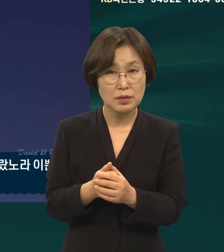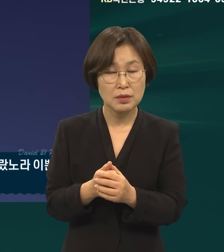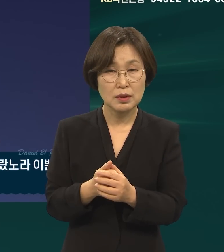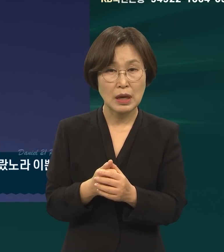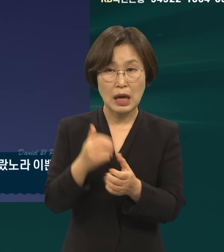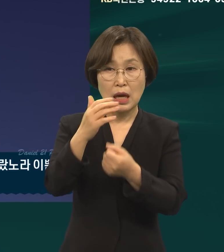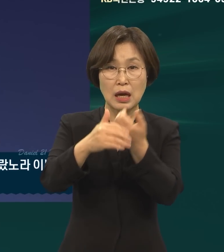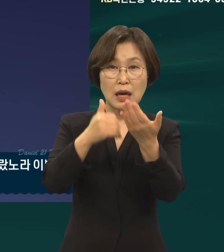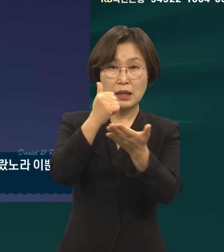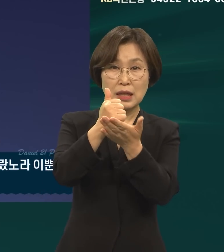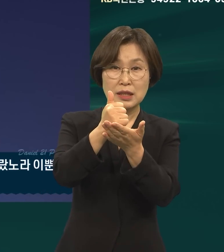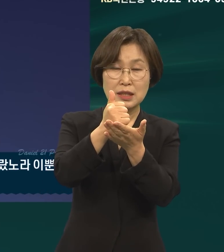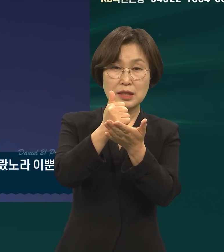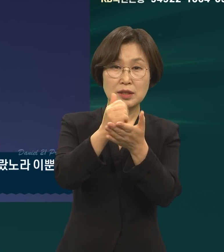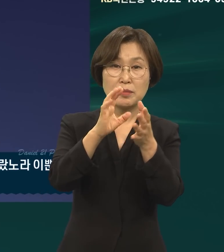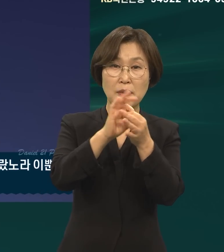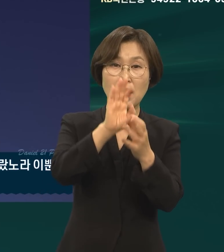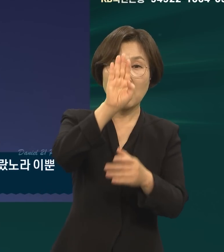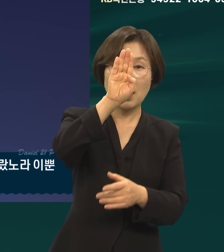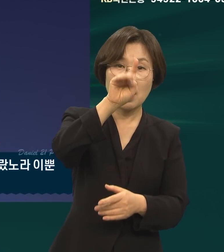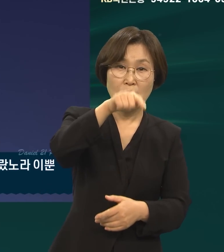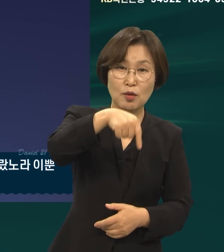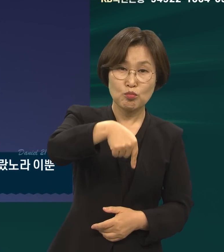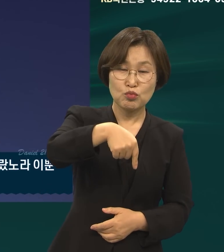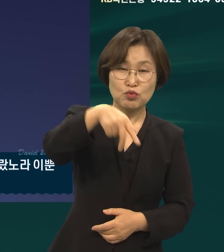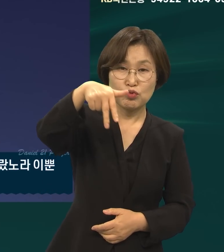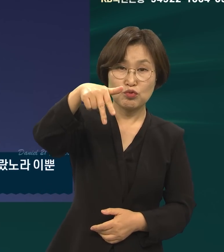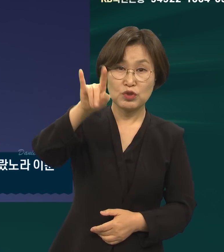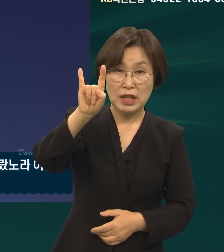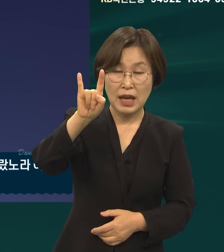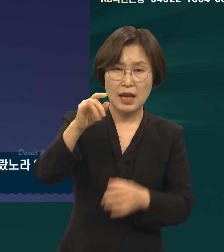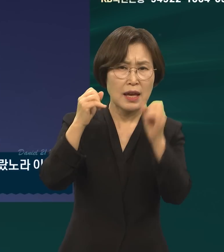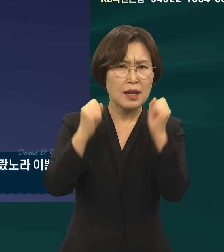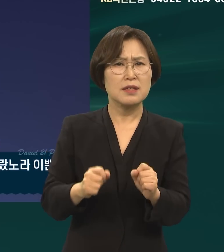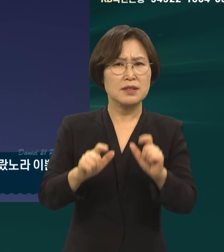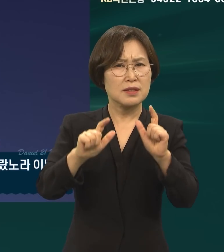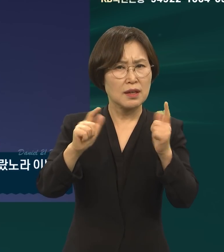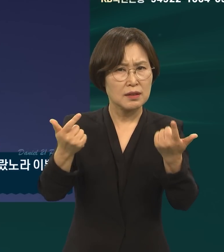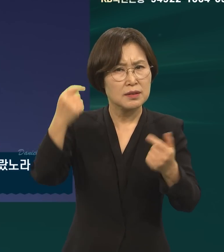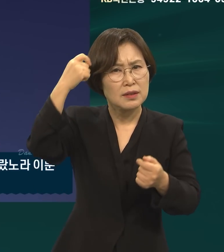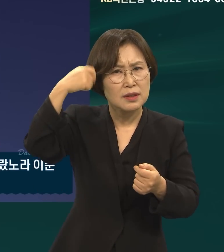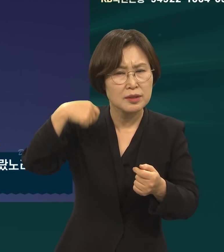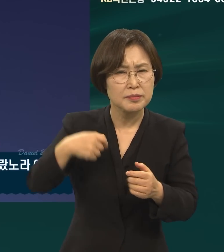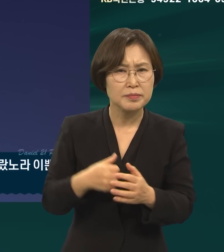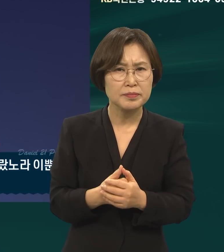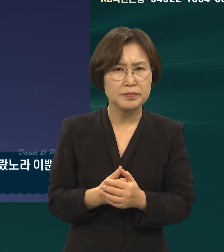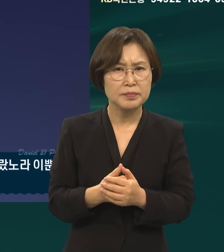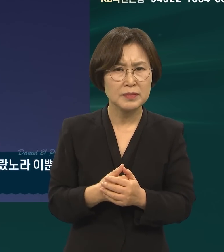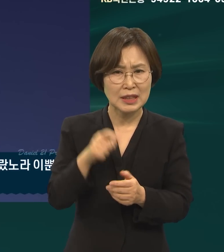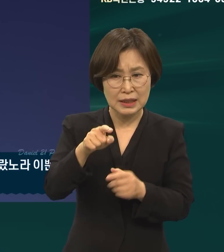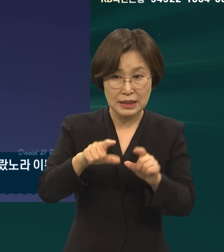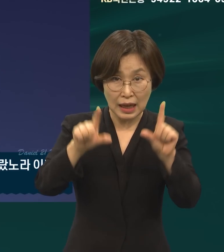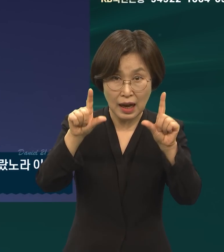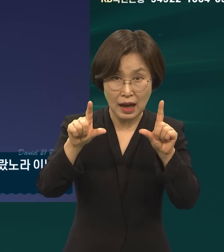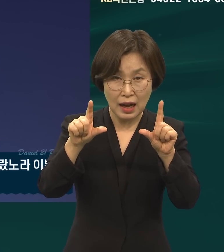부재입니다. 나는 지금 주님이 안 계신 것 같다는 겁니다. 그날이 토요일입니다.